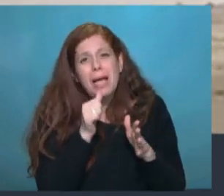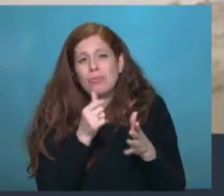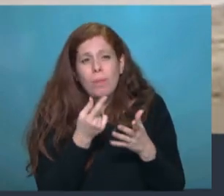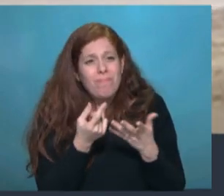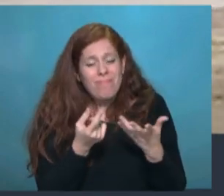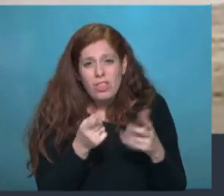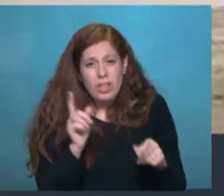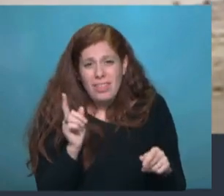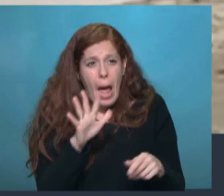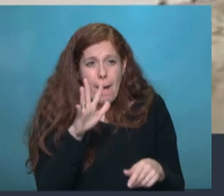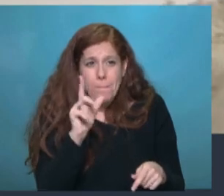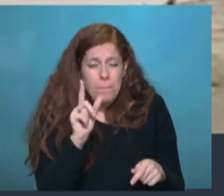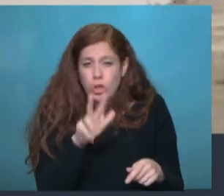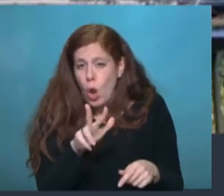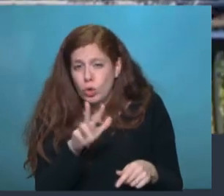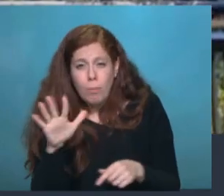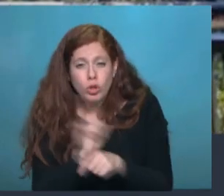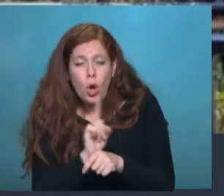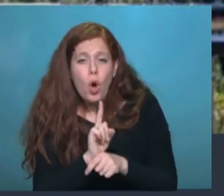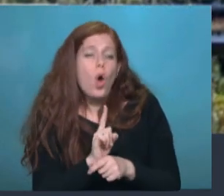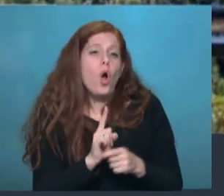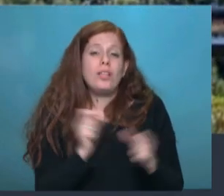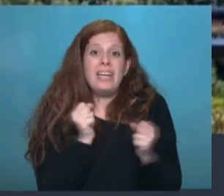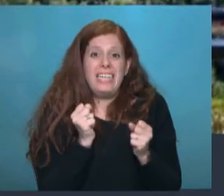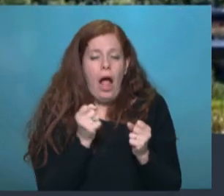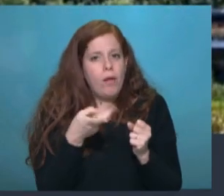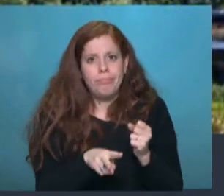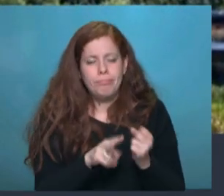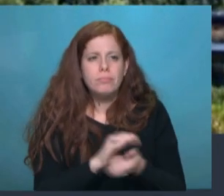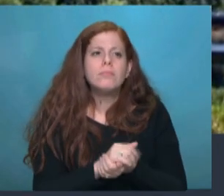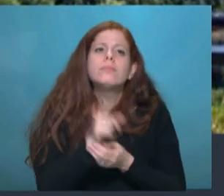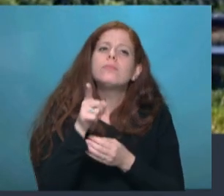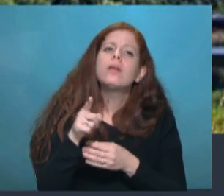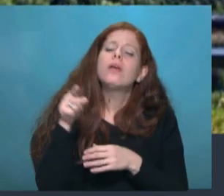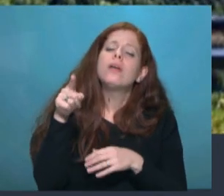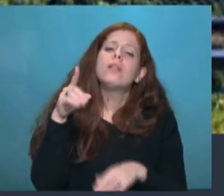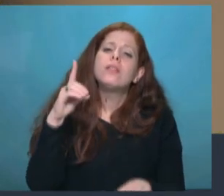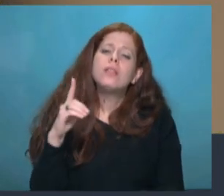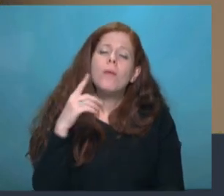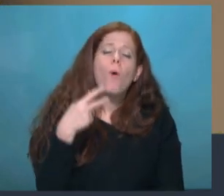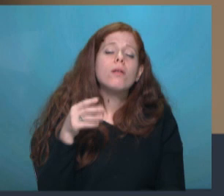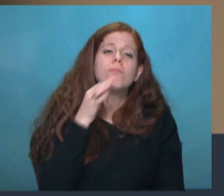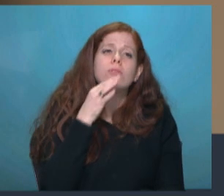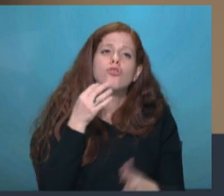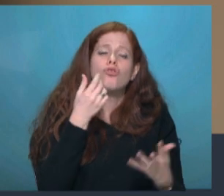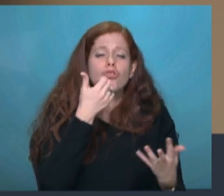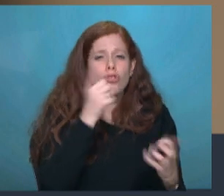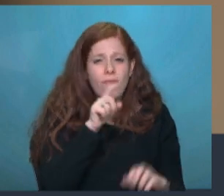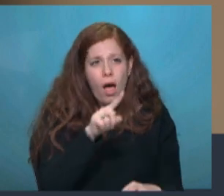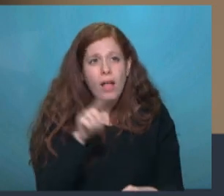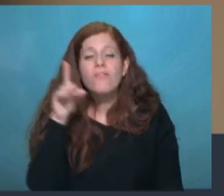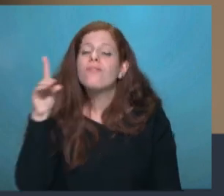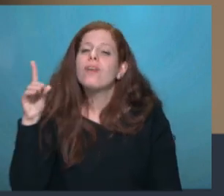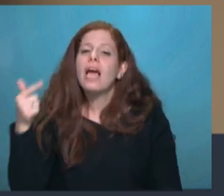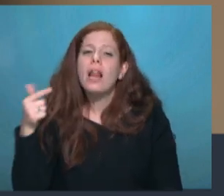לחטוף היפותרמיה בשלוש עד חמש דקות. ההרוגות הן דינה פורט בת 71 מרשפון וגלילה ביטון בת